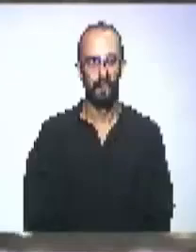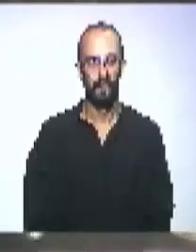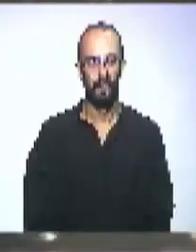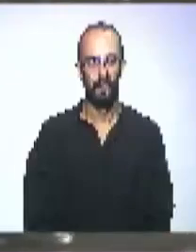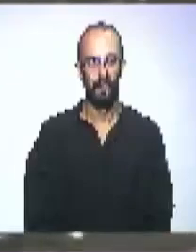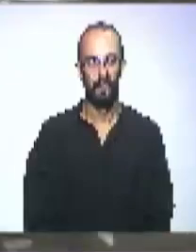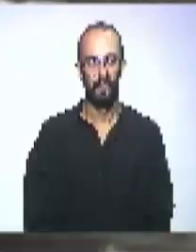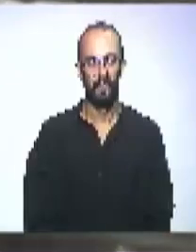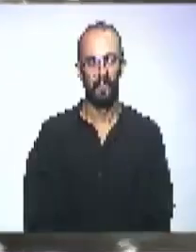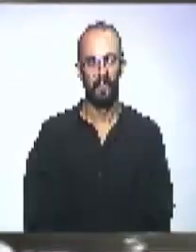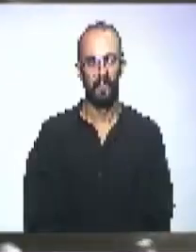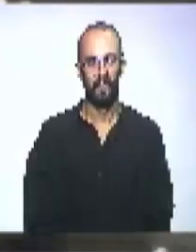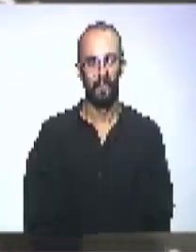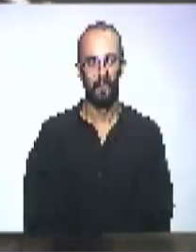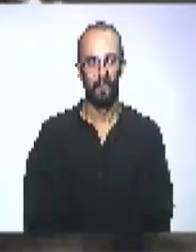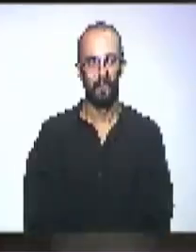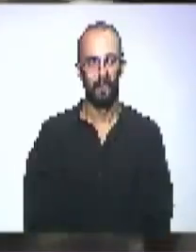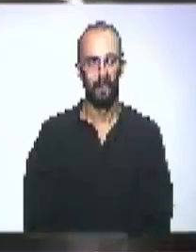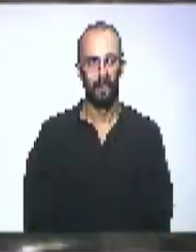اهي